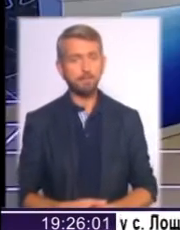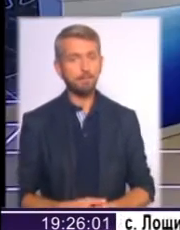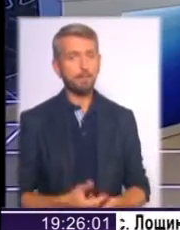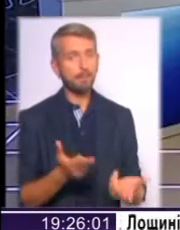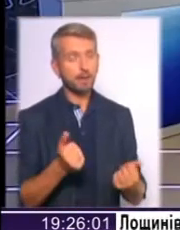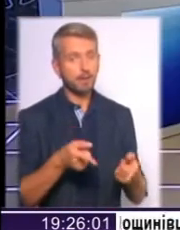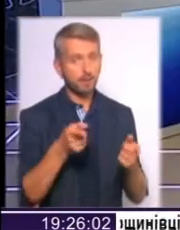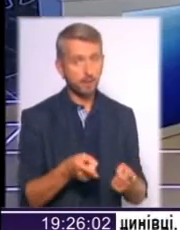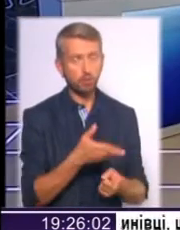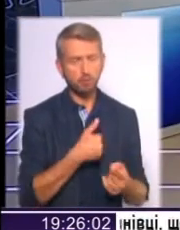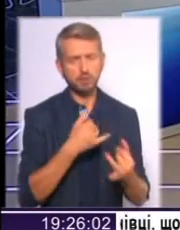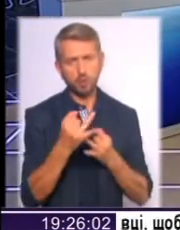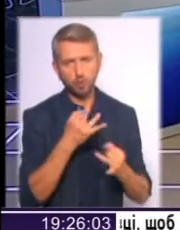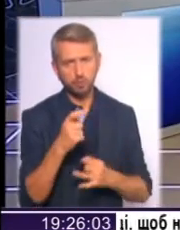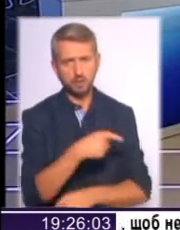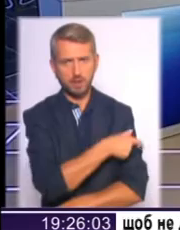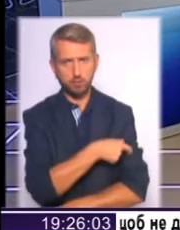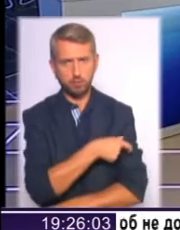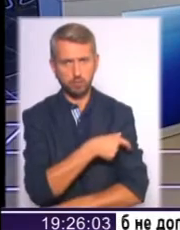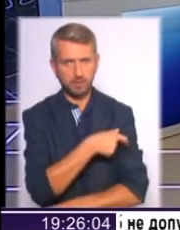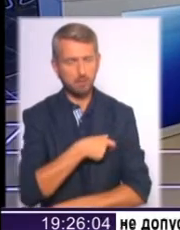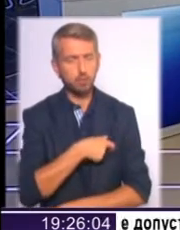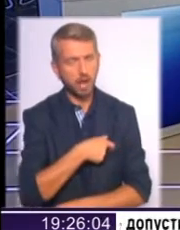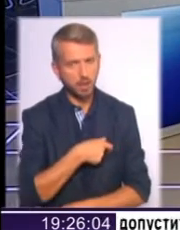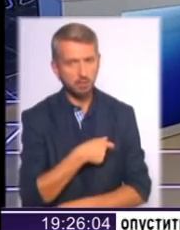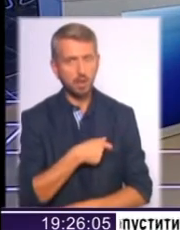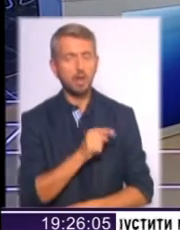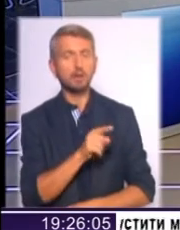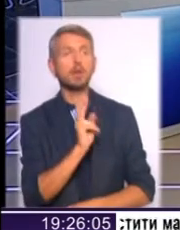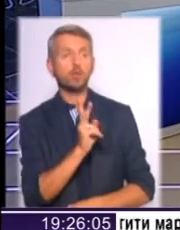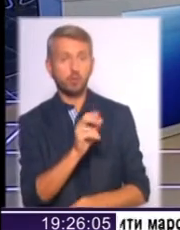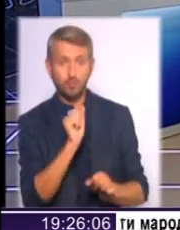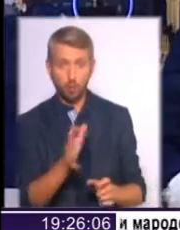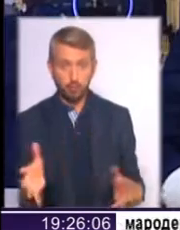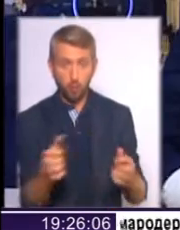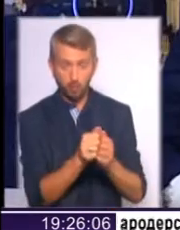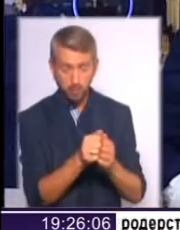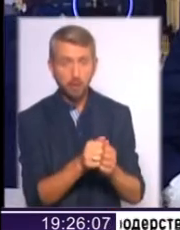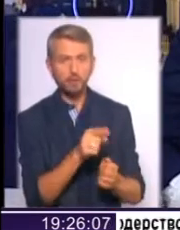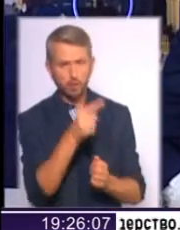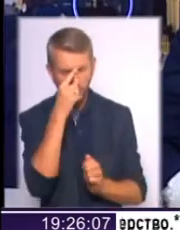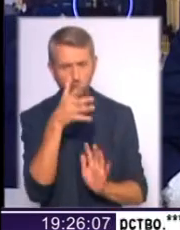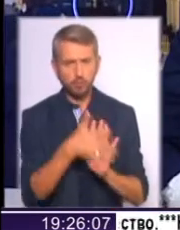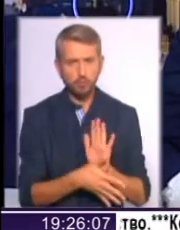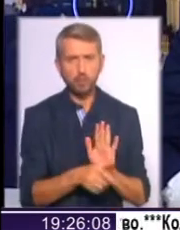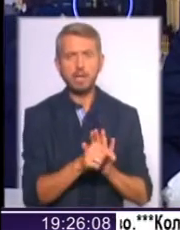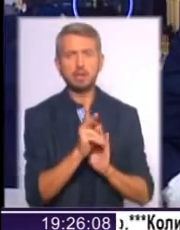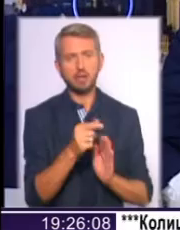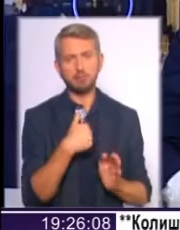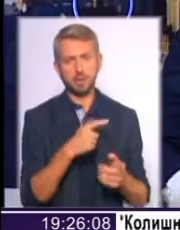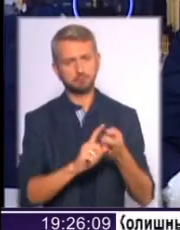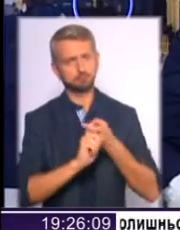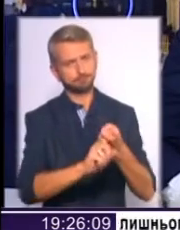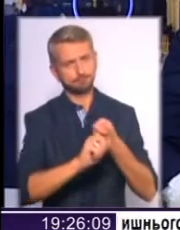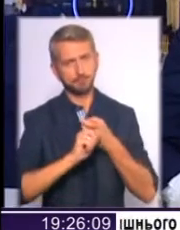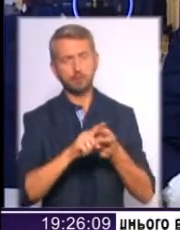ми спілкуємося з депутатами. Ті, хто зараз в доступі, скажімо так, вони, в принципі, розуміють, ті люди, з якими ми є партнерами, і вони